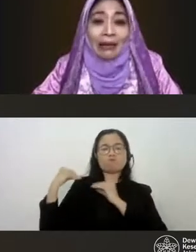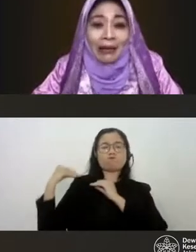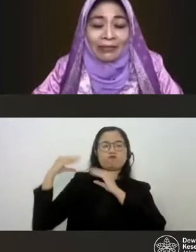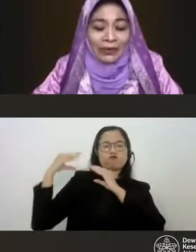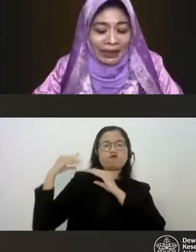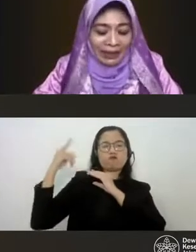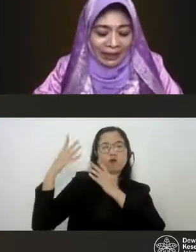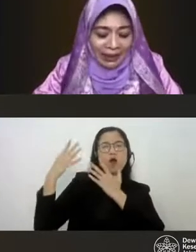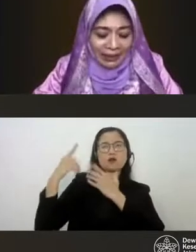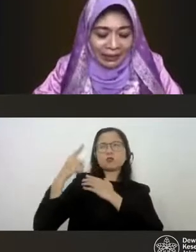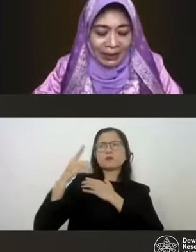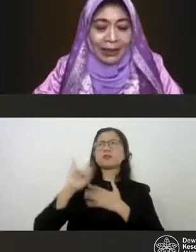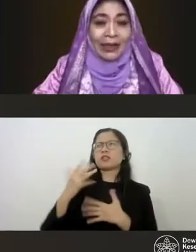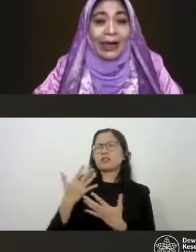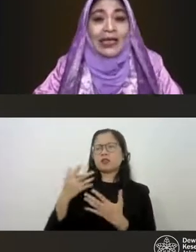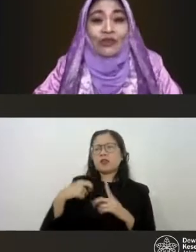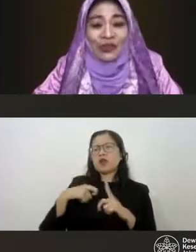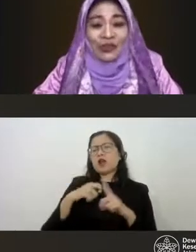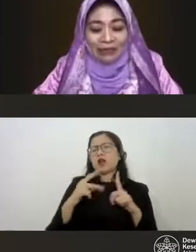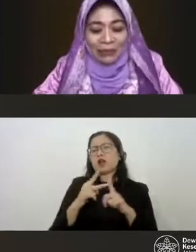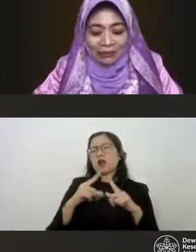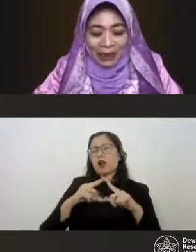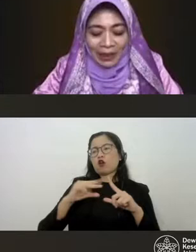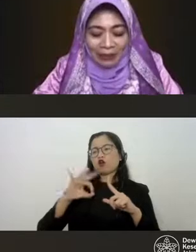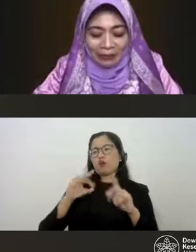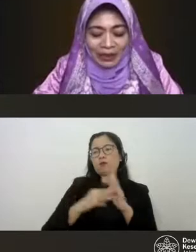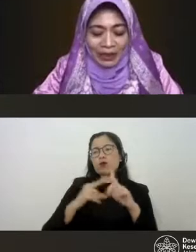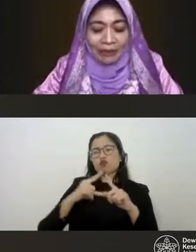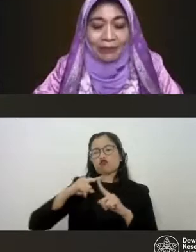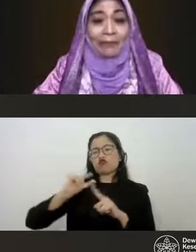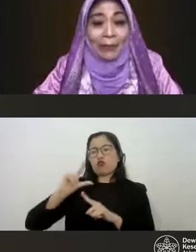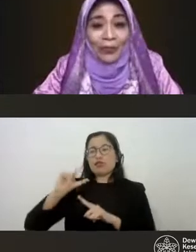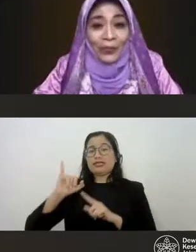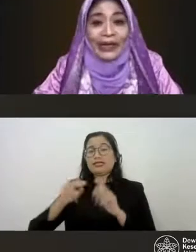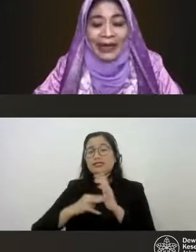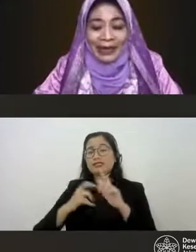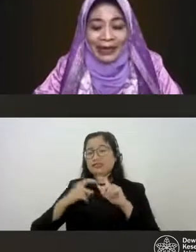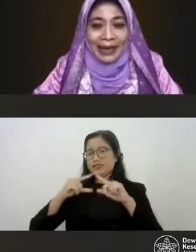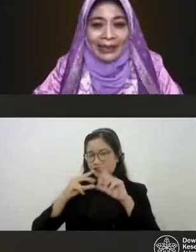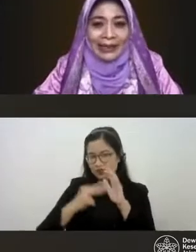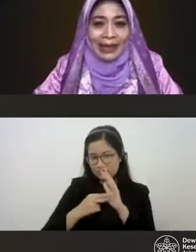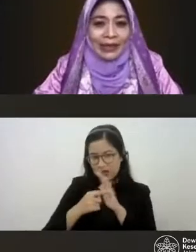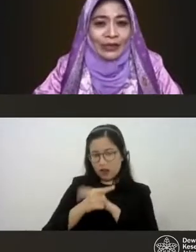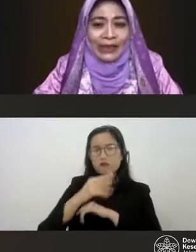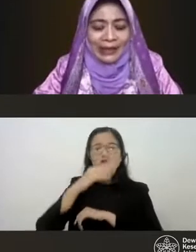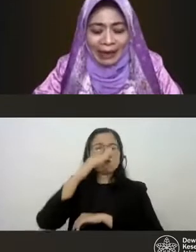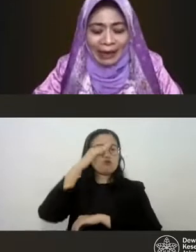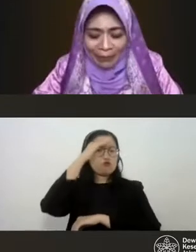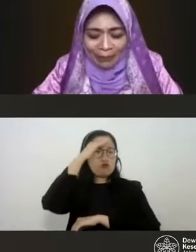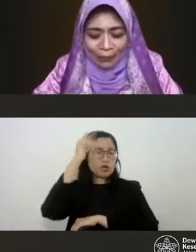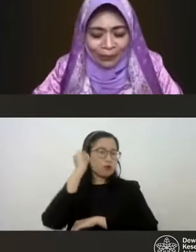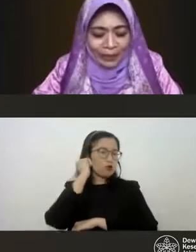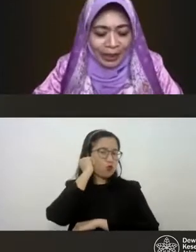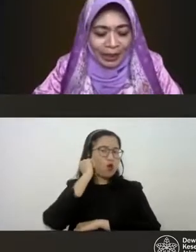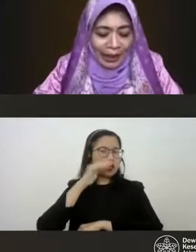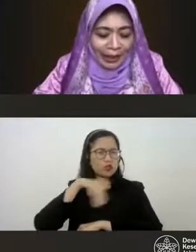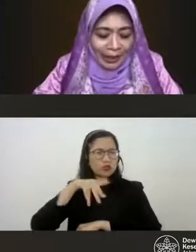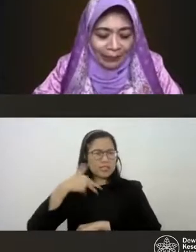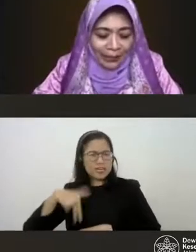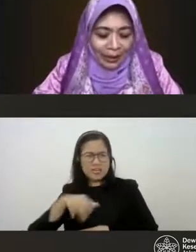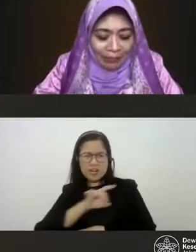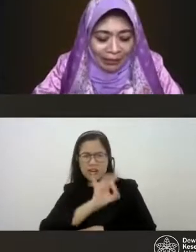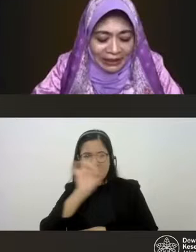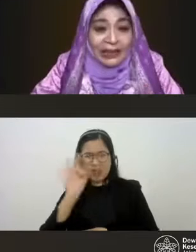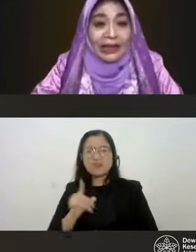adalah karamatul insan. Karena itu visi penciptaan manusia, perempuan dan laki-laki, atau gender apapun, itu